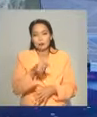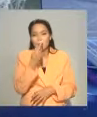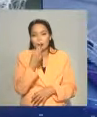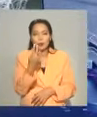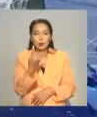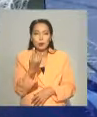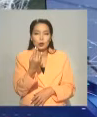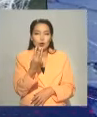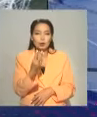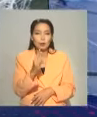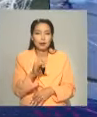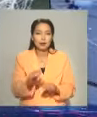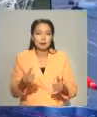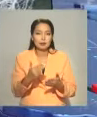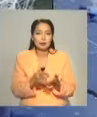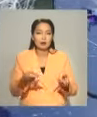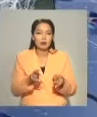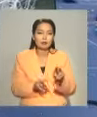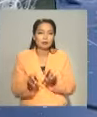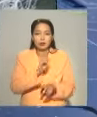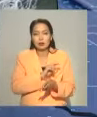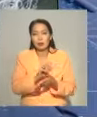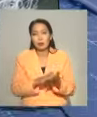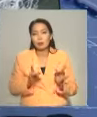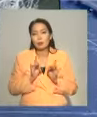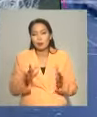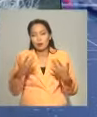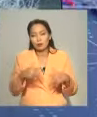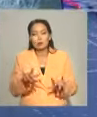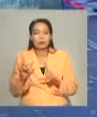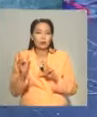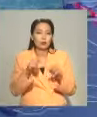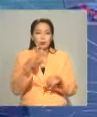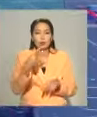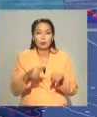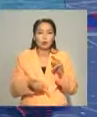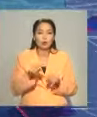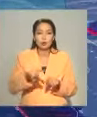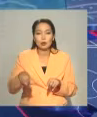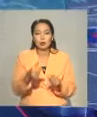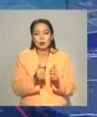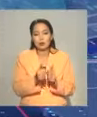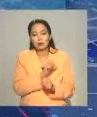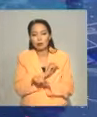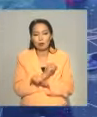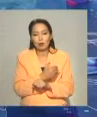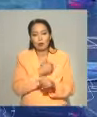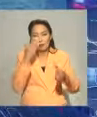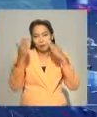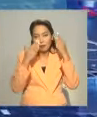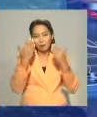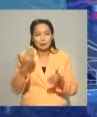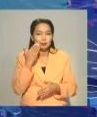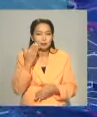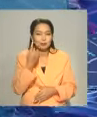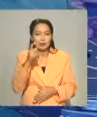бала бар. Қалғандарын іздеу жұмыстары жалғасуда. Мерекеден шыққаннан кейін 20 туыс өзен жағасында демалуды ұйғарған. Алдын ала дерек бойынша